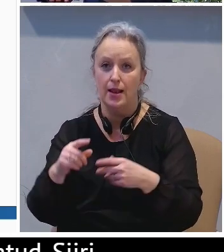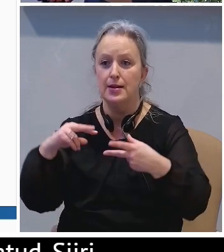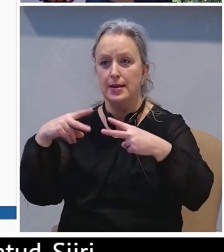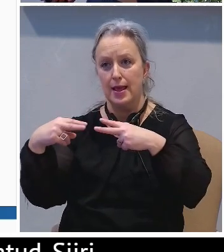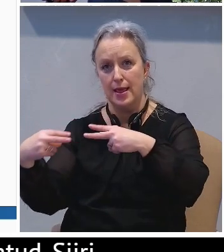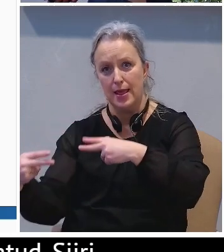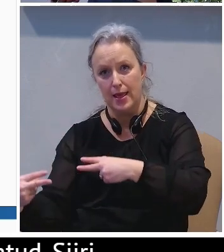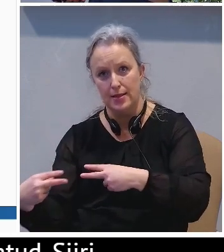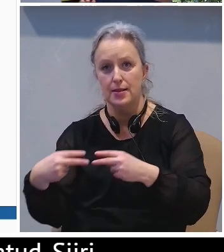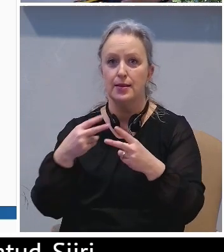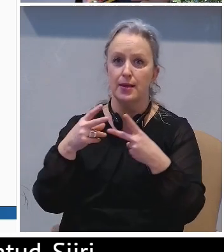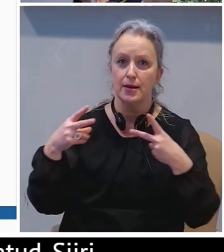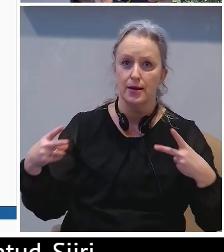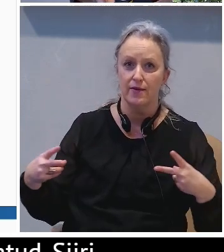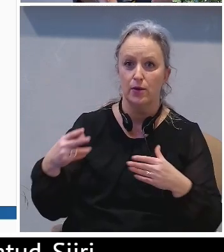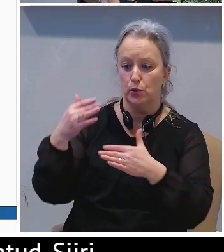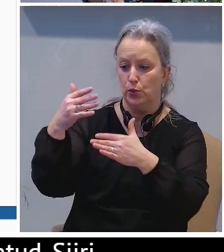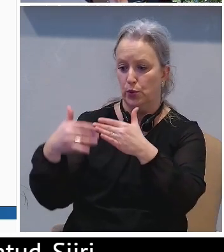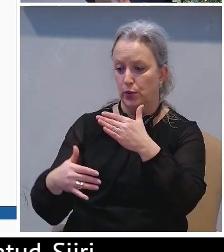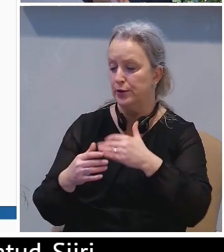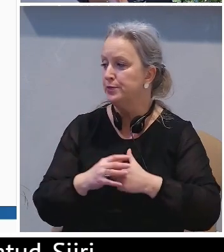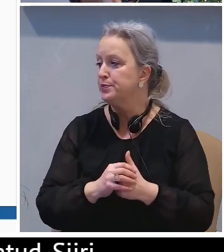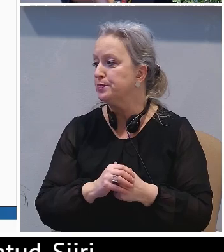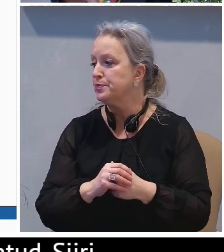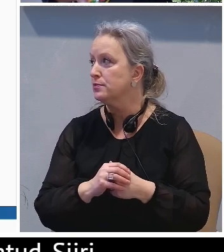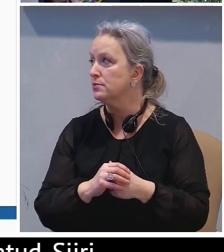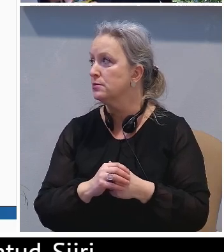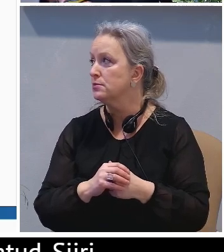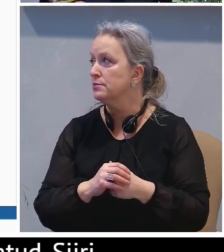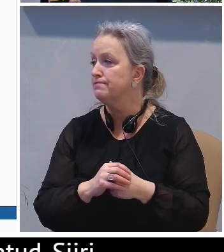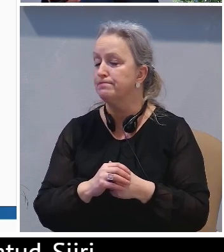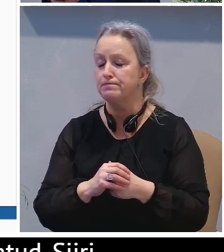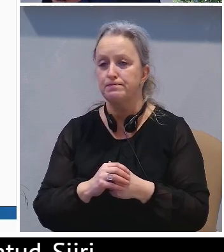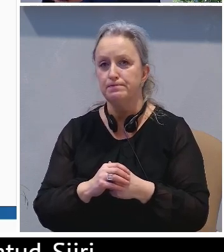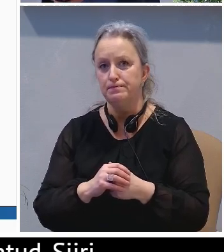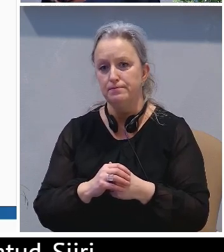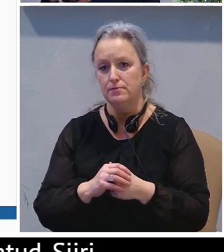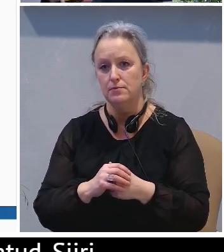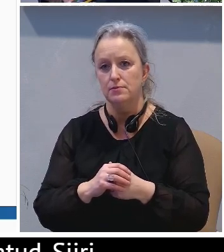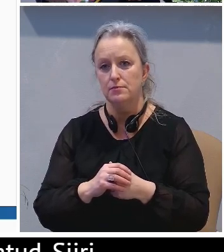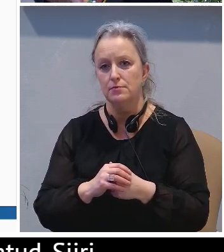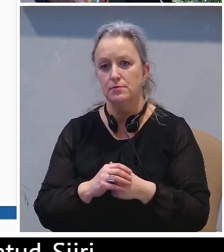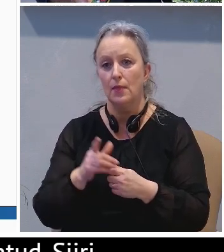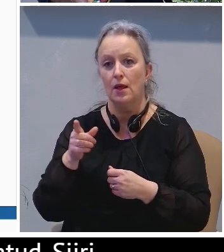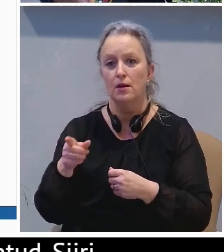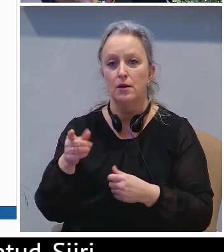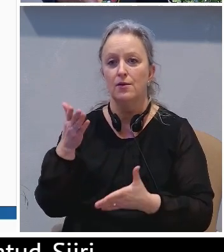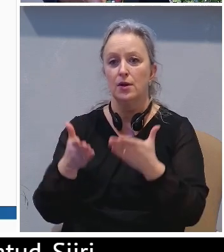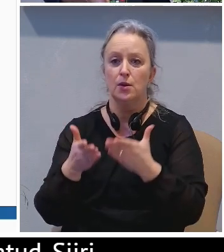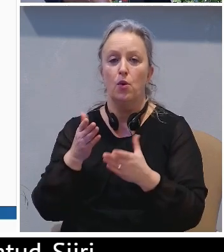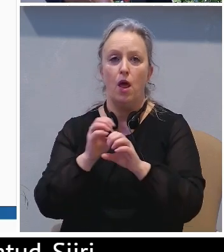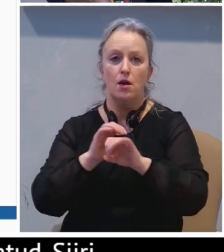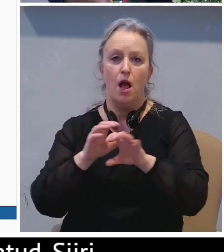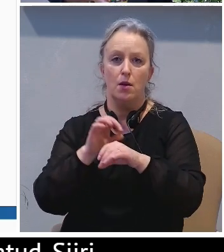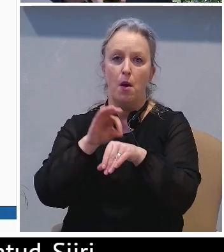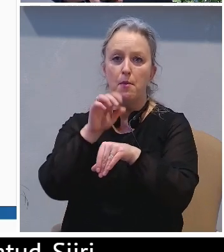lühendina, treated. TAPN3 ja CLCN1, kus siis me Here võib-olla we have räägime natuke a suuremast couple of hulgast